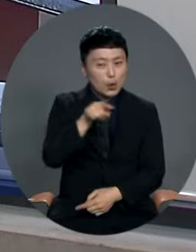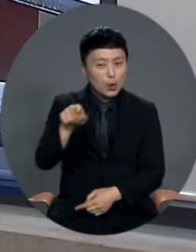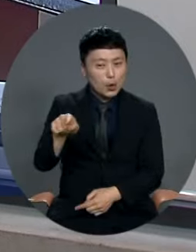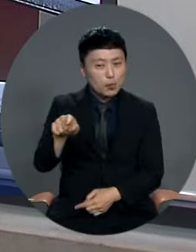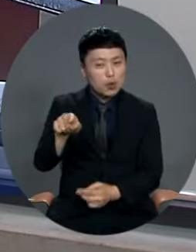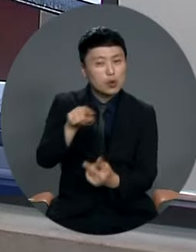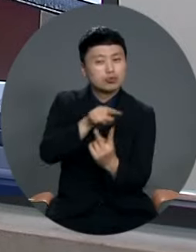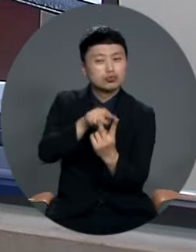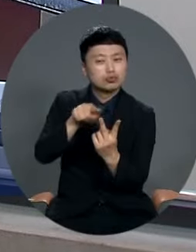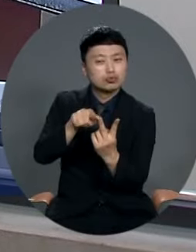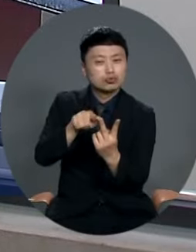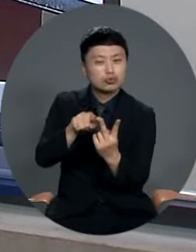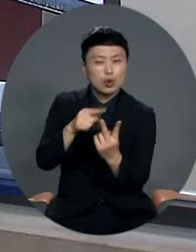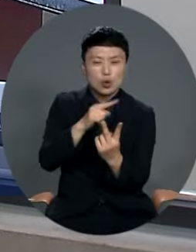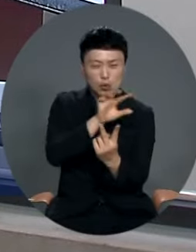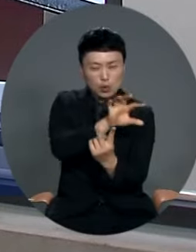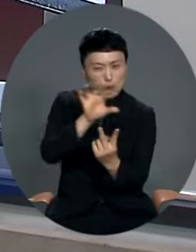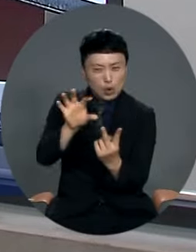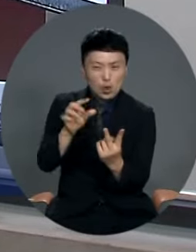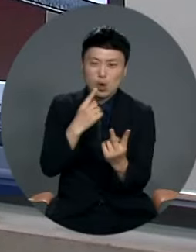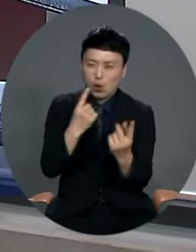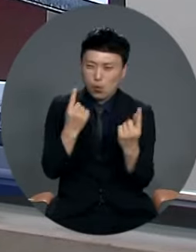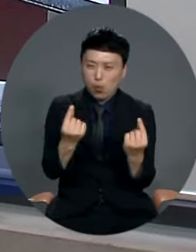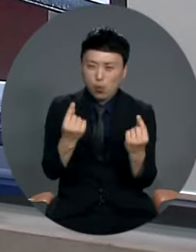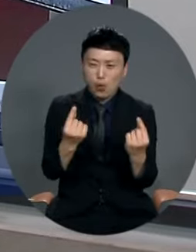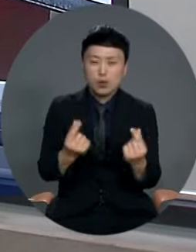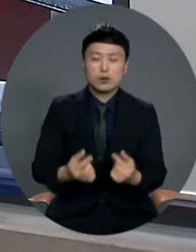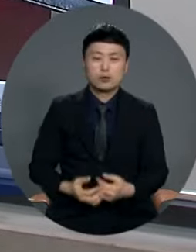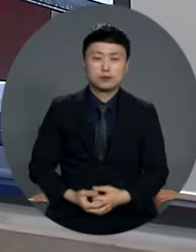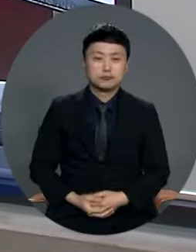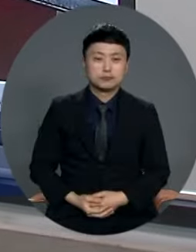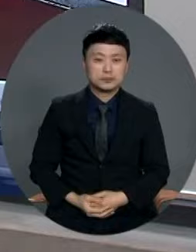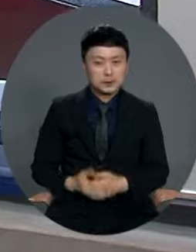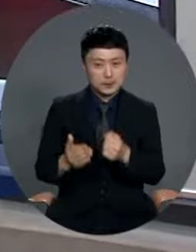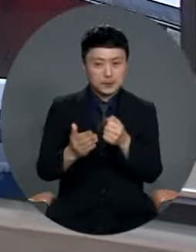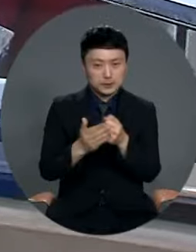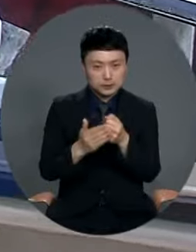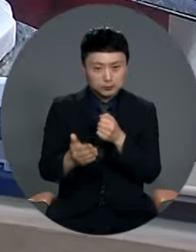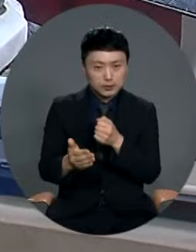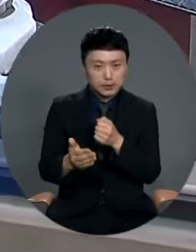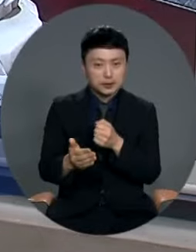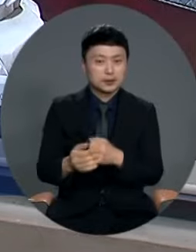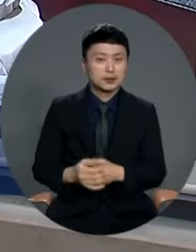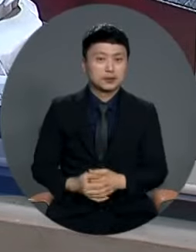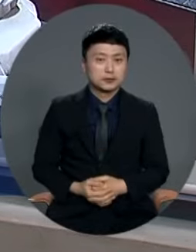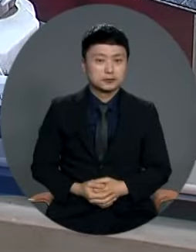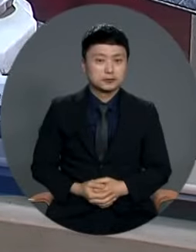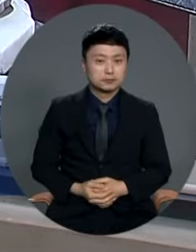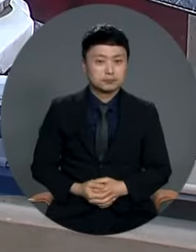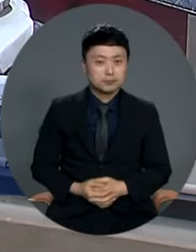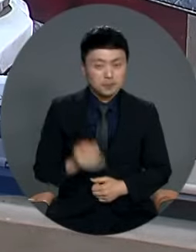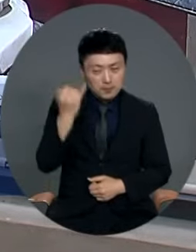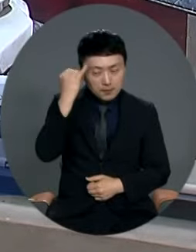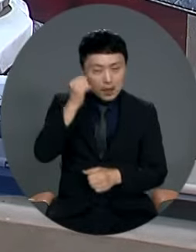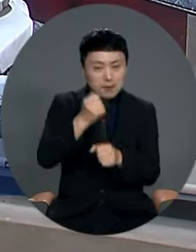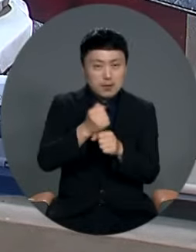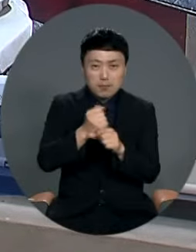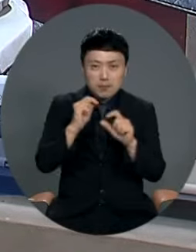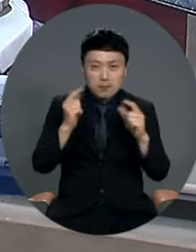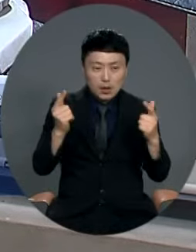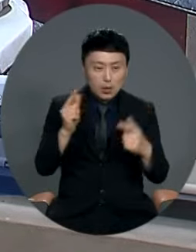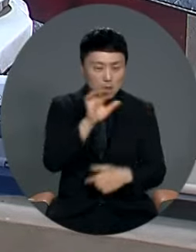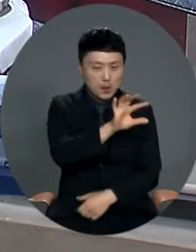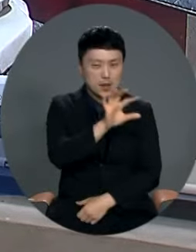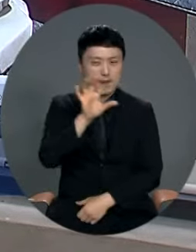저쪽부분의위치와개수와정확히일치하는것으로보인다 .이를토대로판단해보면,이조각품들은대량생산이가능한석조조각기계를 갖춘